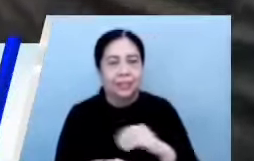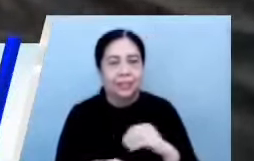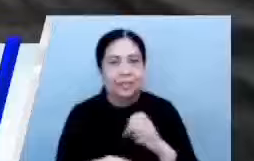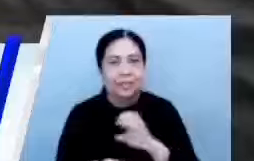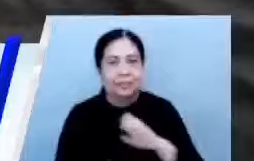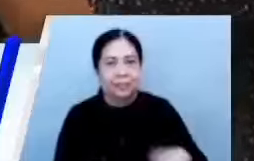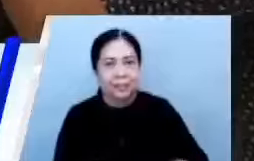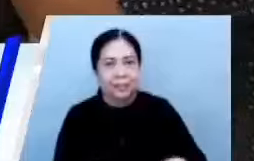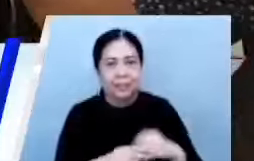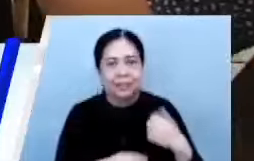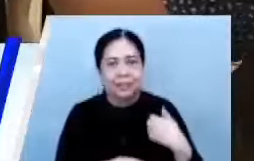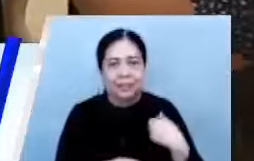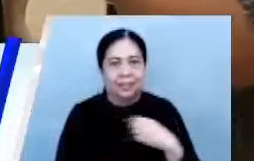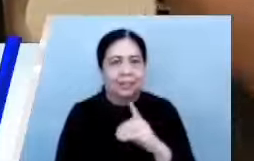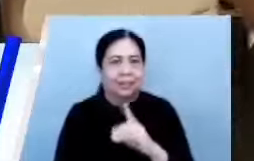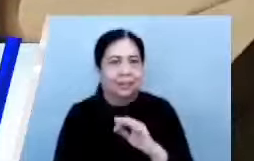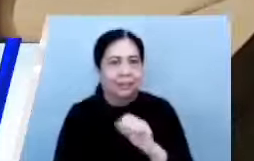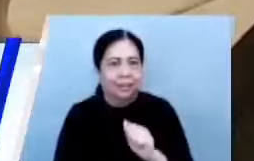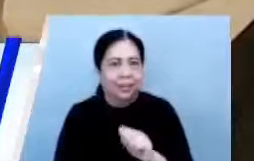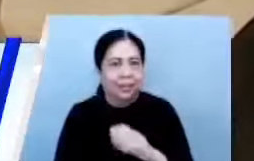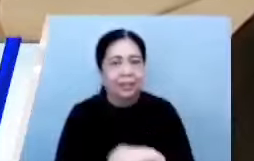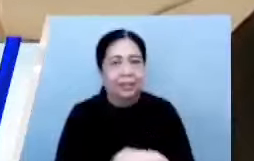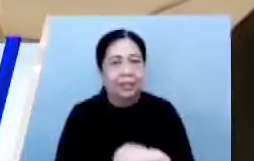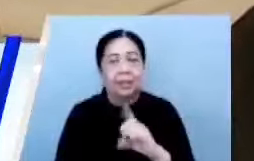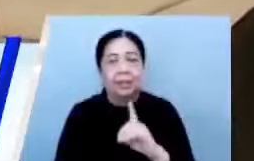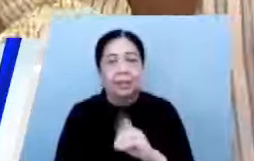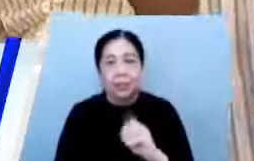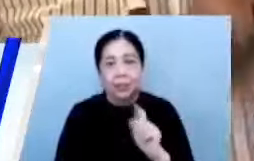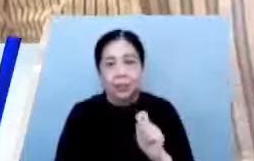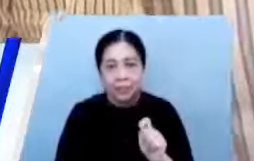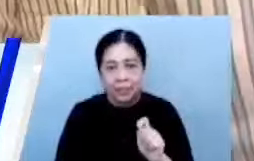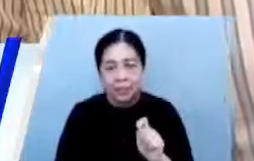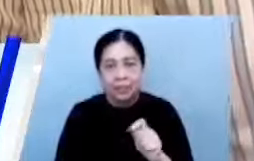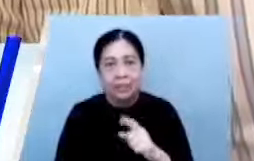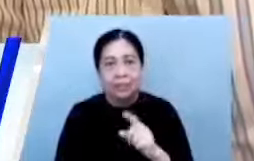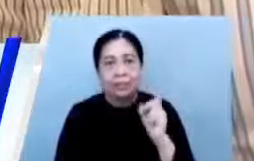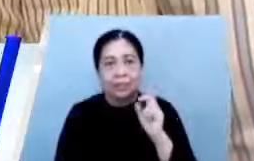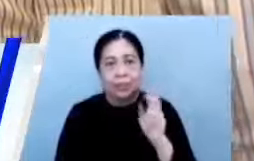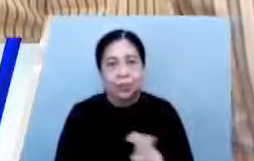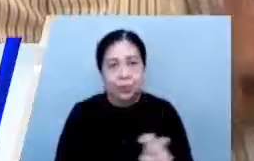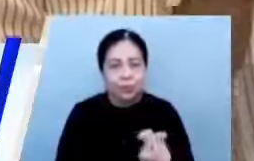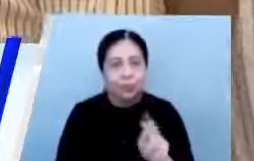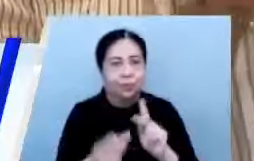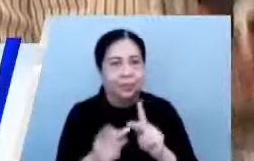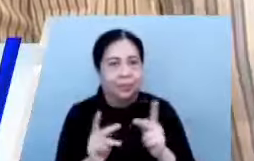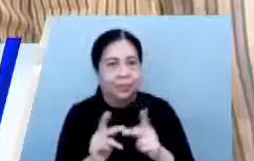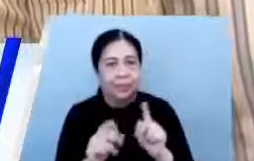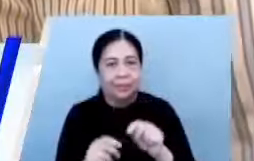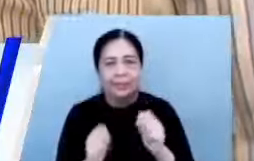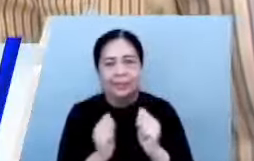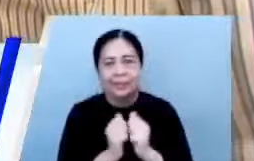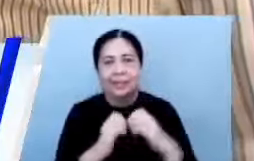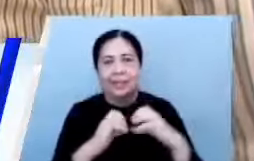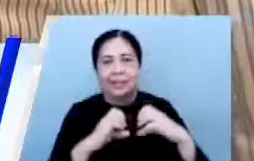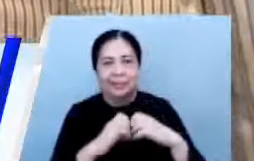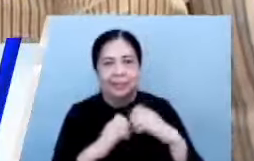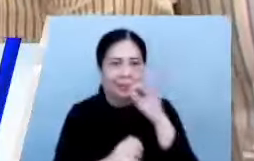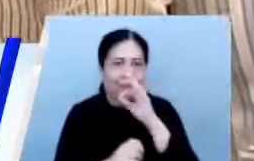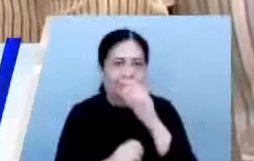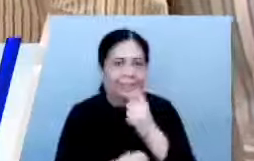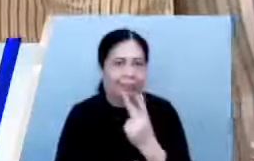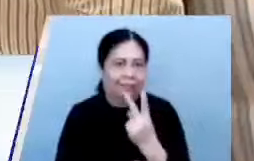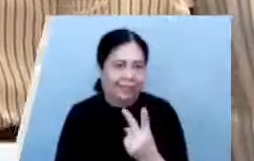of Foreign Affairs, Department of Tourism, Raja Tours, kapartner ang GMA Pinoy TV. Aubrey